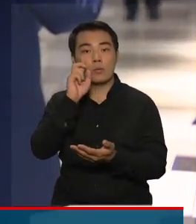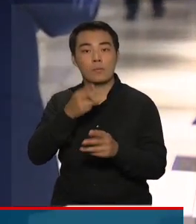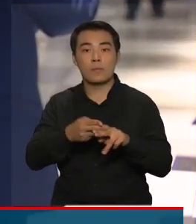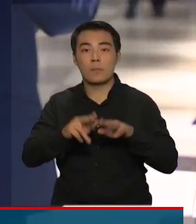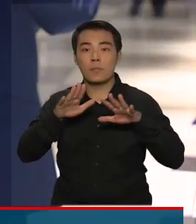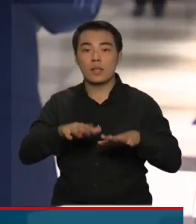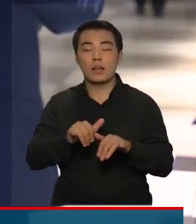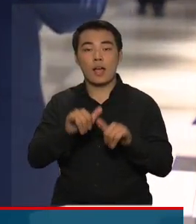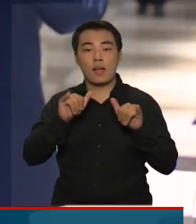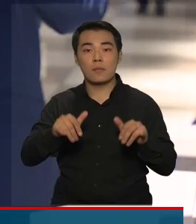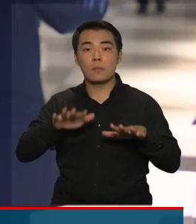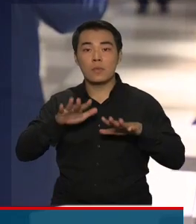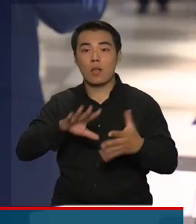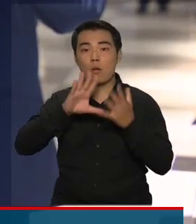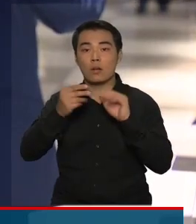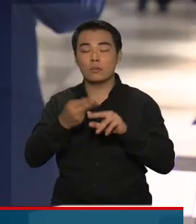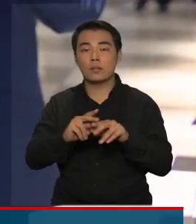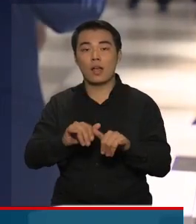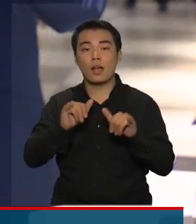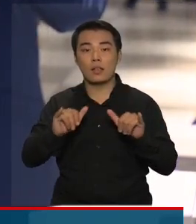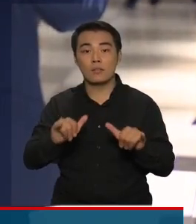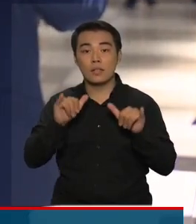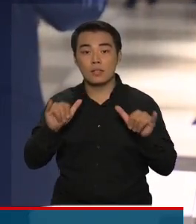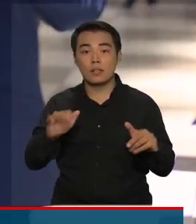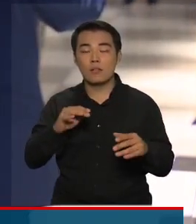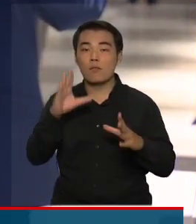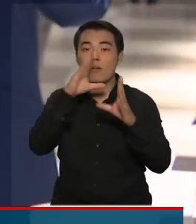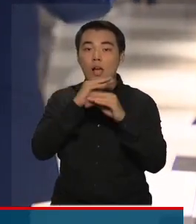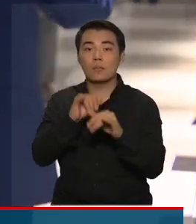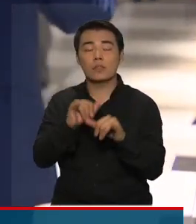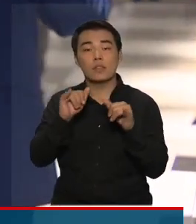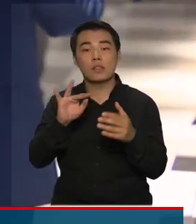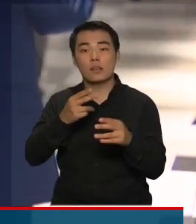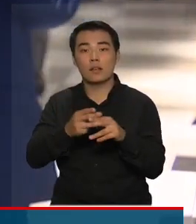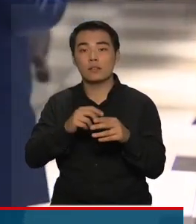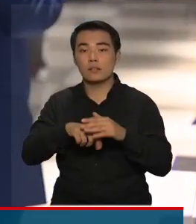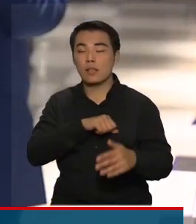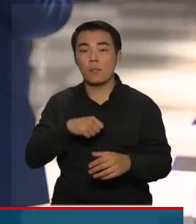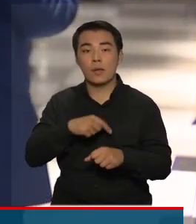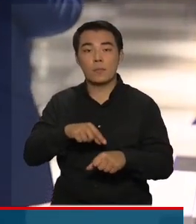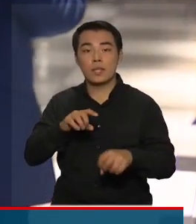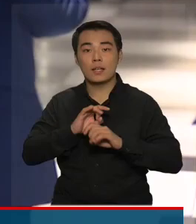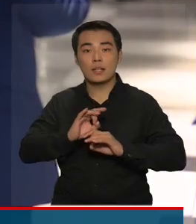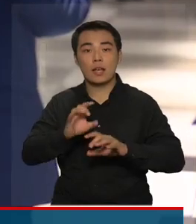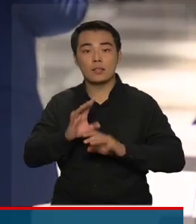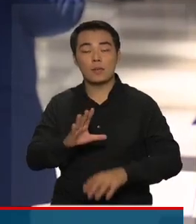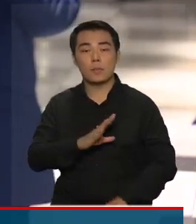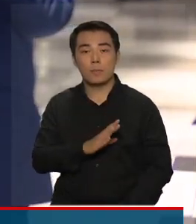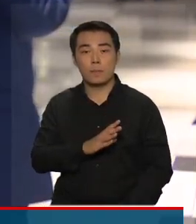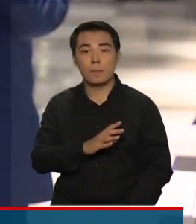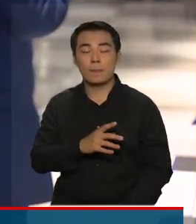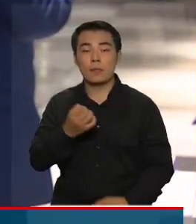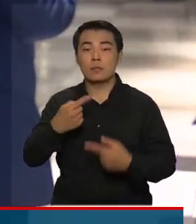орнықты дамуға көшуді жетілдіру және оның белсенділігін арттыру жөнінде өз ойымен бөлісті. Бұдан